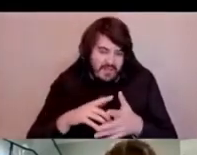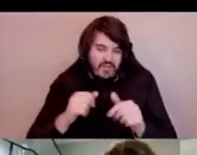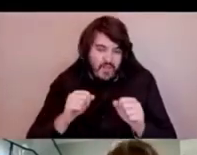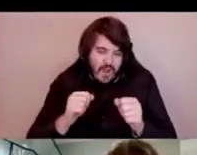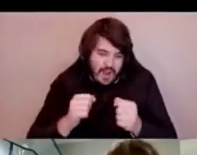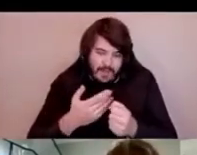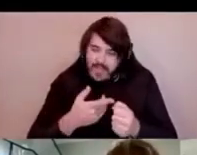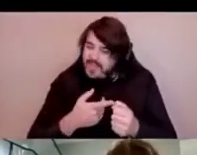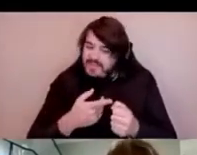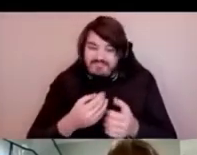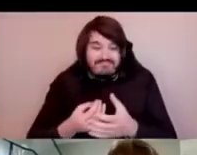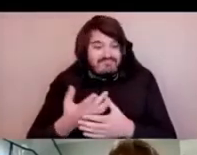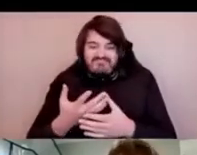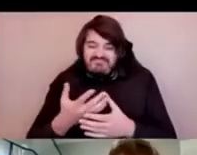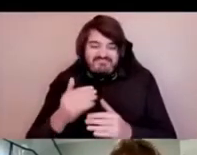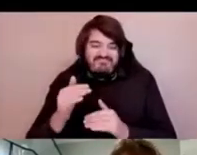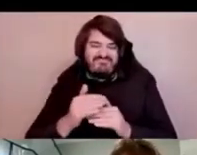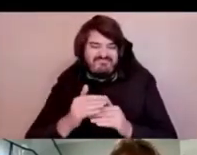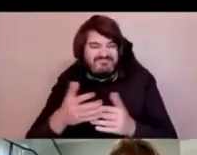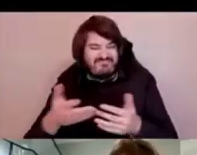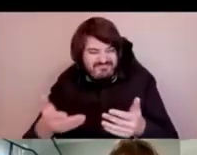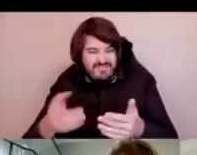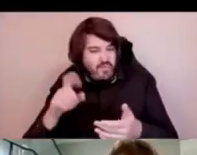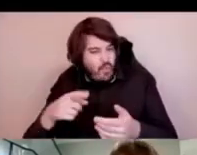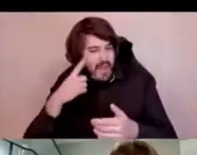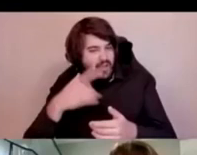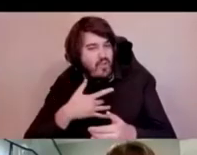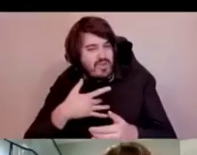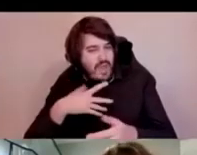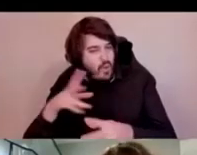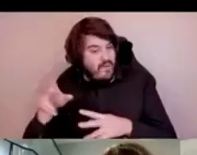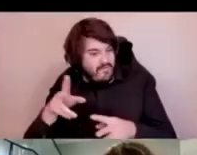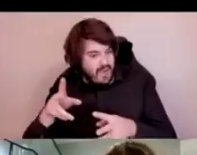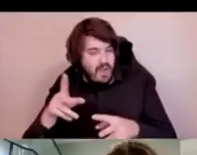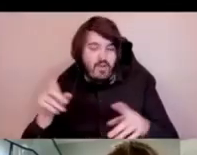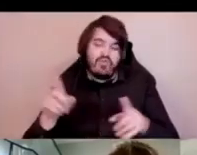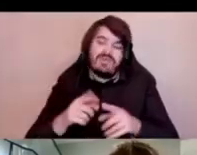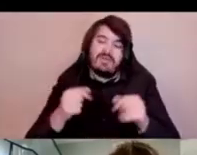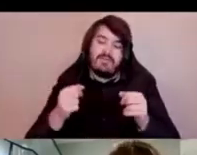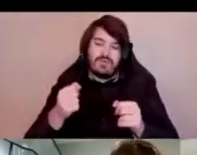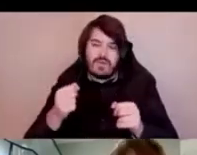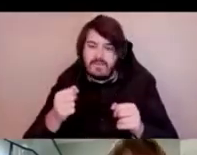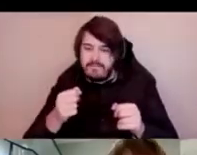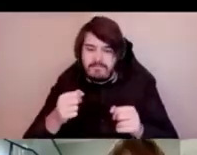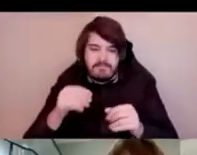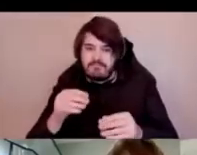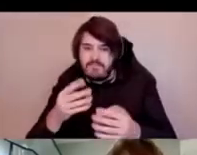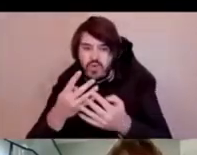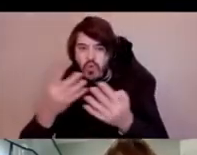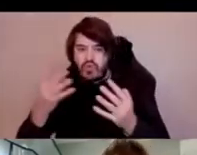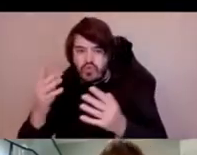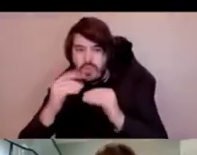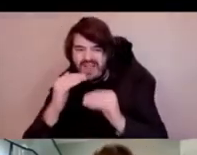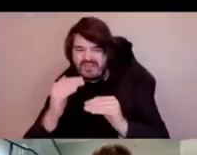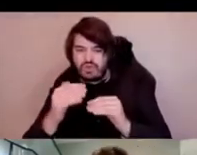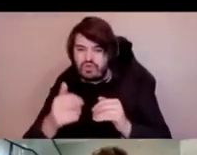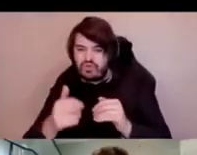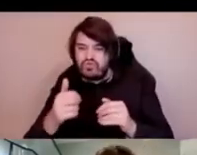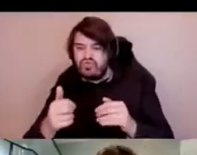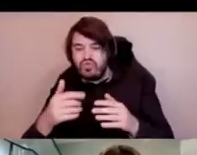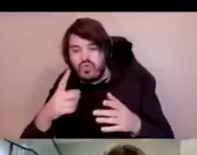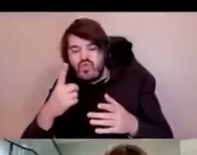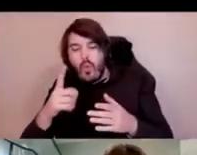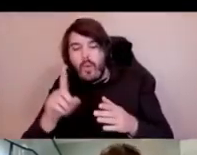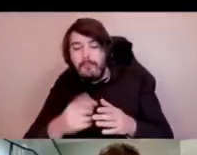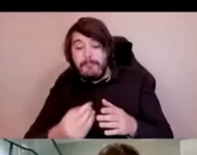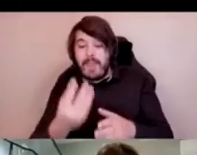qu'il ne produira pas autant. Donc, il faut penser au vent, puis possiblement s'aider avec des clôtures ou un genre de